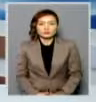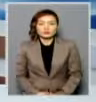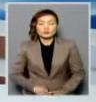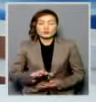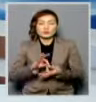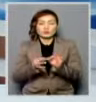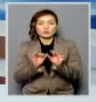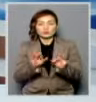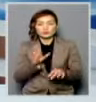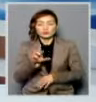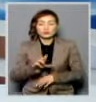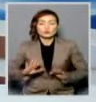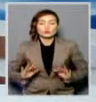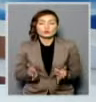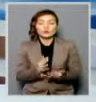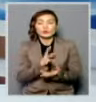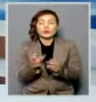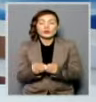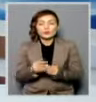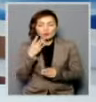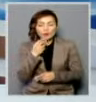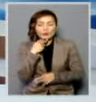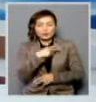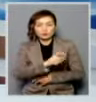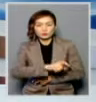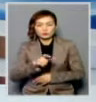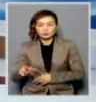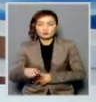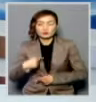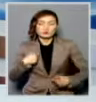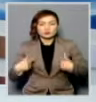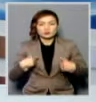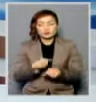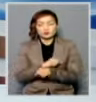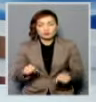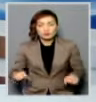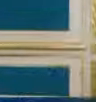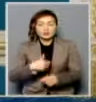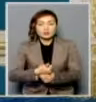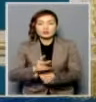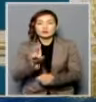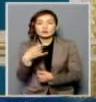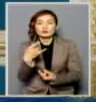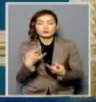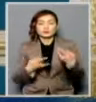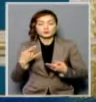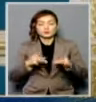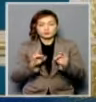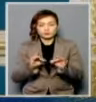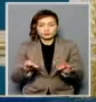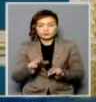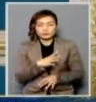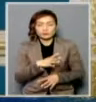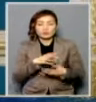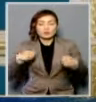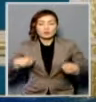Енді рет-ретімен қаңтар оқиғасынан кейін жаппай қамауға алынғандар азапталмауы тиіс. Президент ұлттық арнаға берген сұхбатында